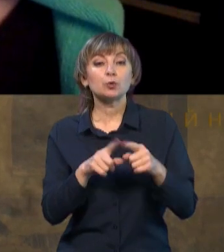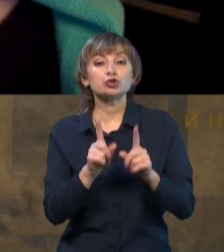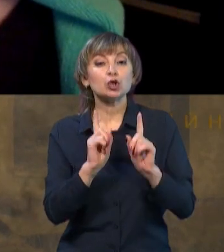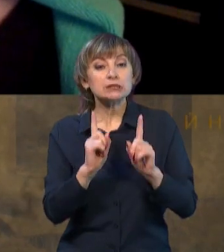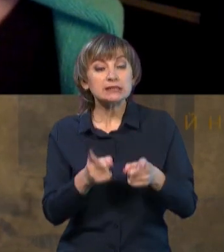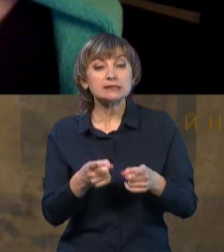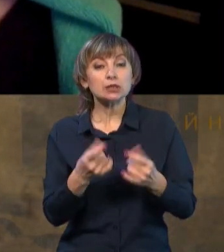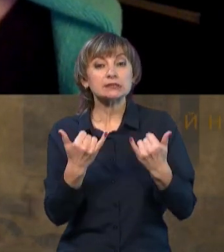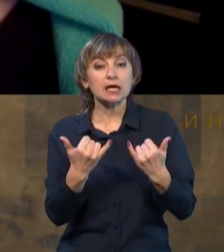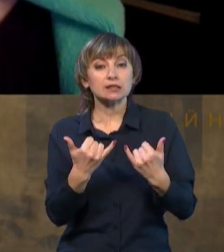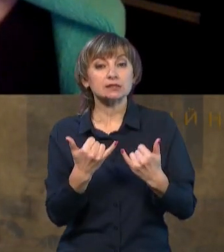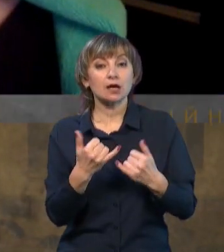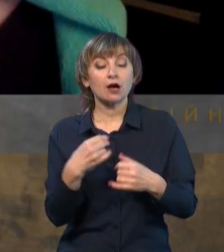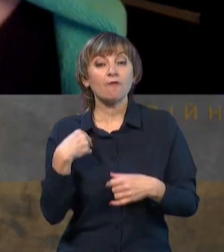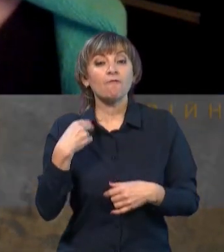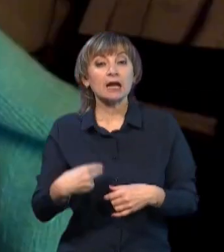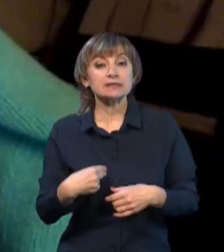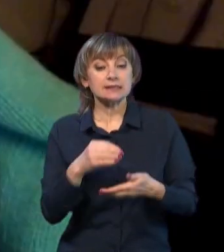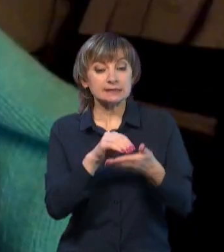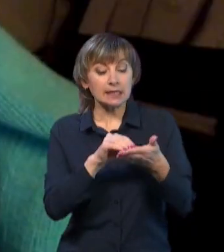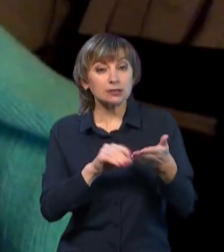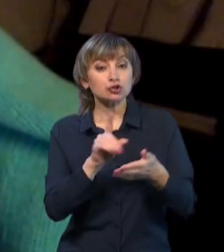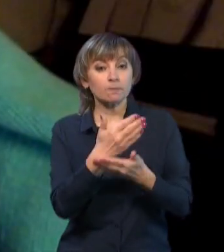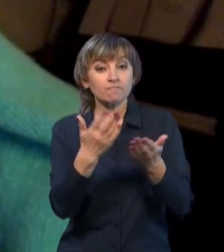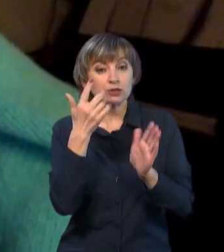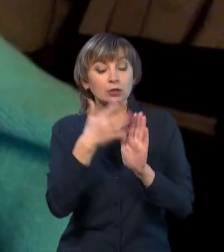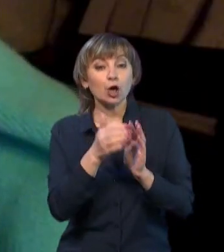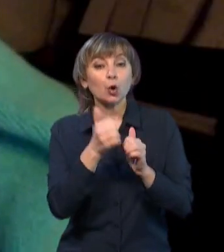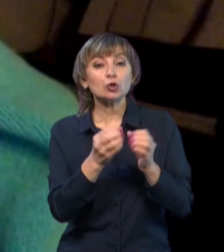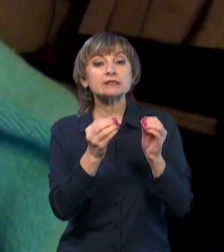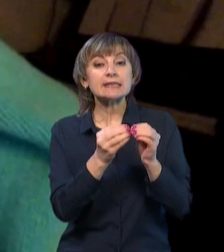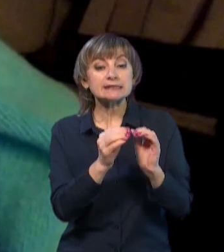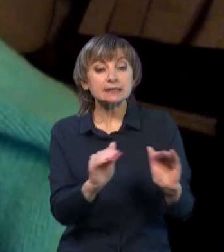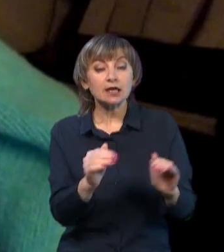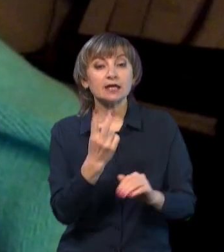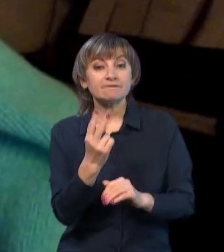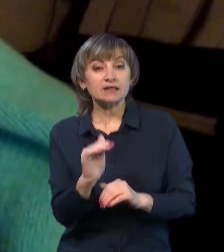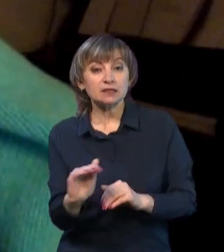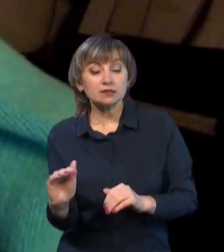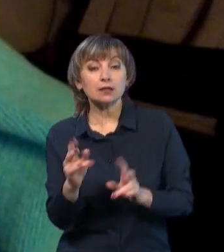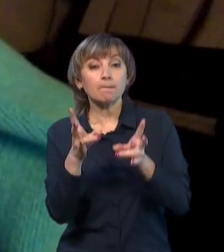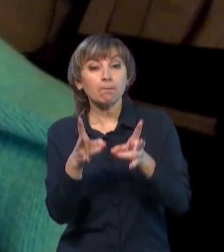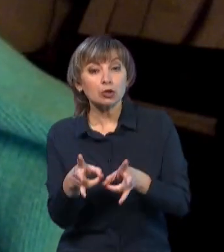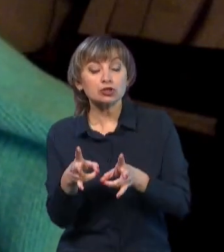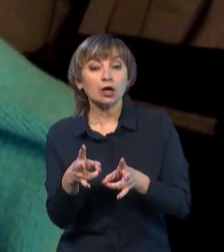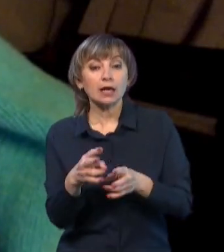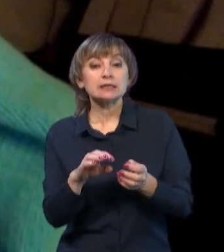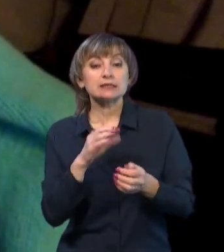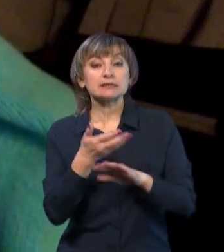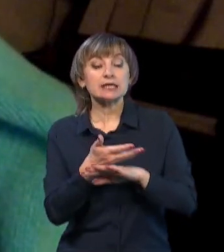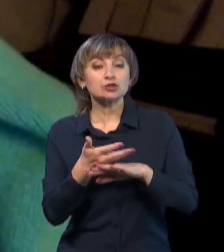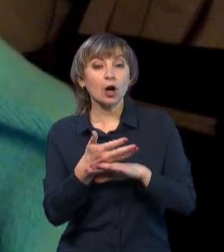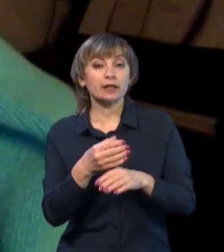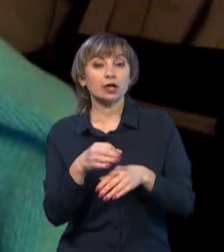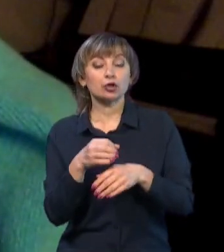дійсно зараз, навіть от у Франції, статистика, щоб ви розуміли, на кожних 10 дітей дві дитини постраждало від сексуальних домагань